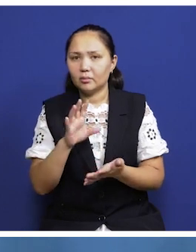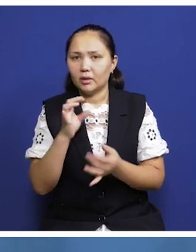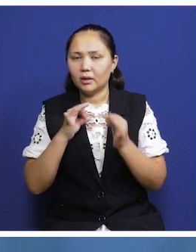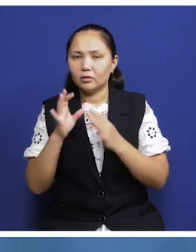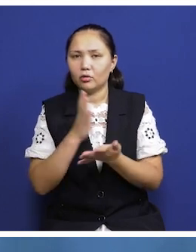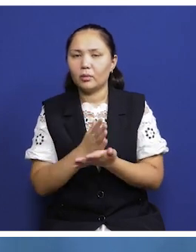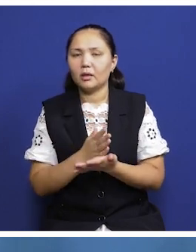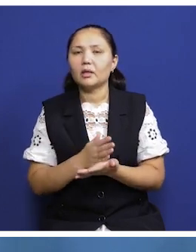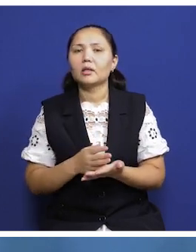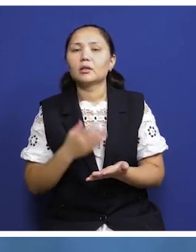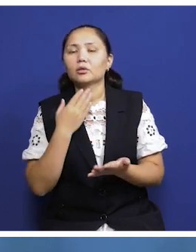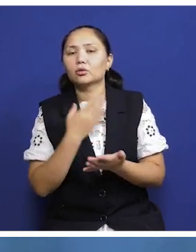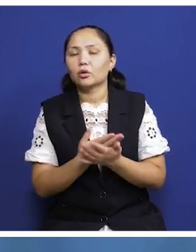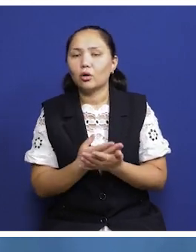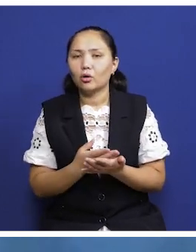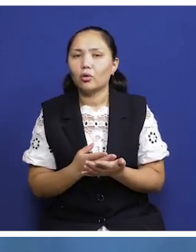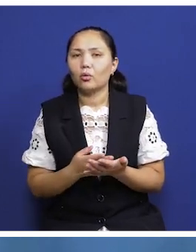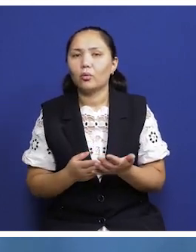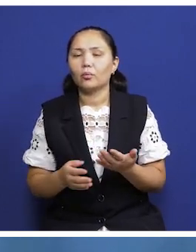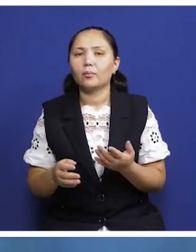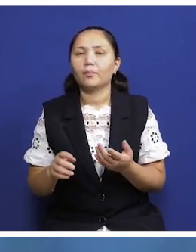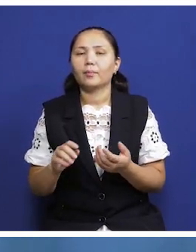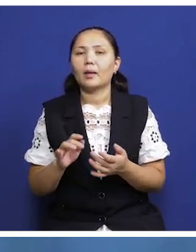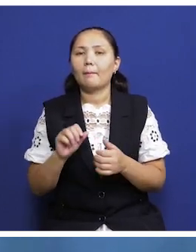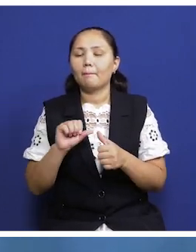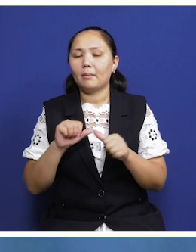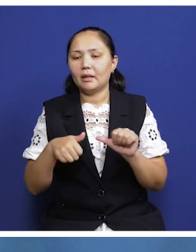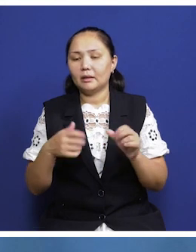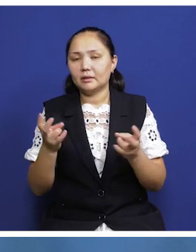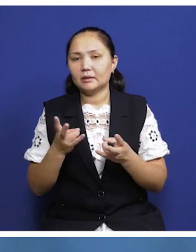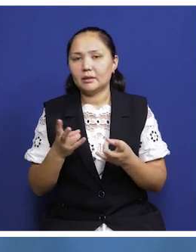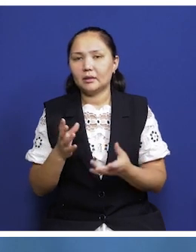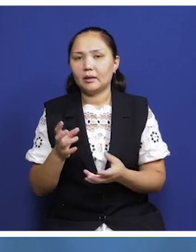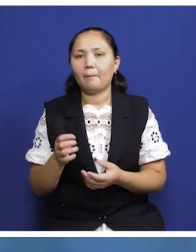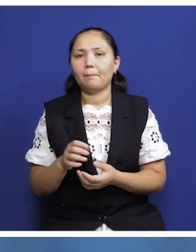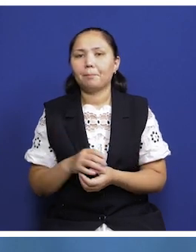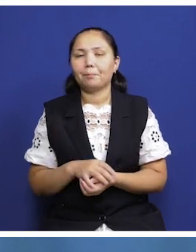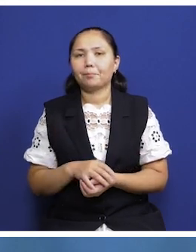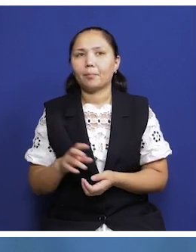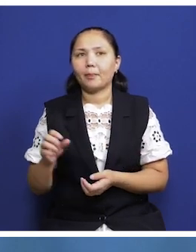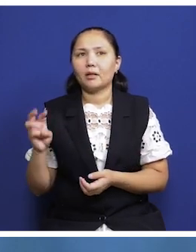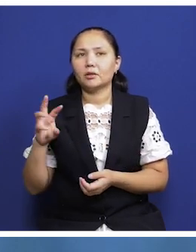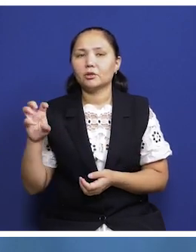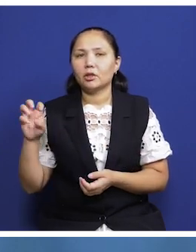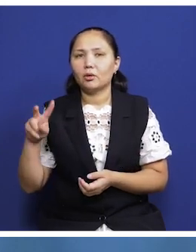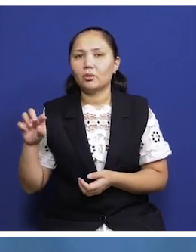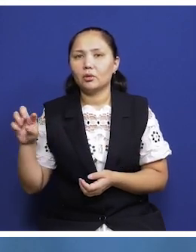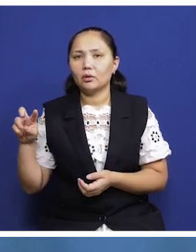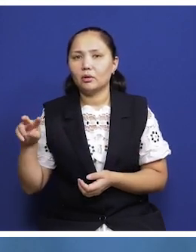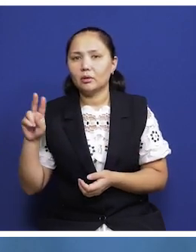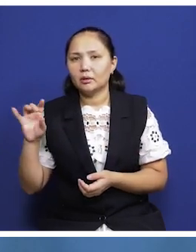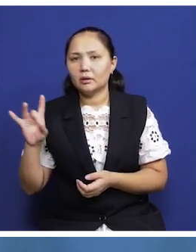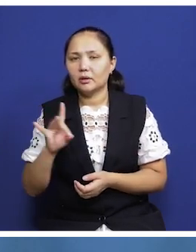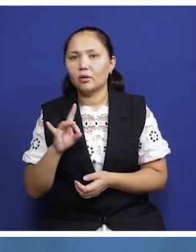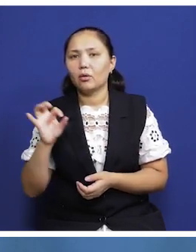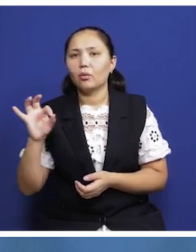отырамын, сіздерден де маған теріс байланыс керек. Шалдыр ауылындағы Ондасын көшесінің маңындағы жаңа